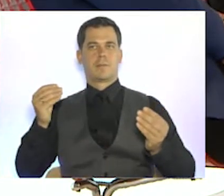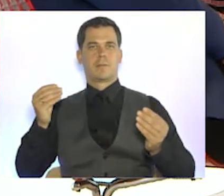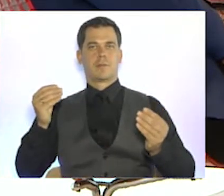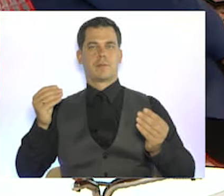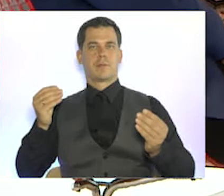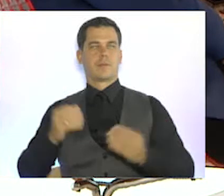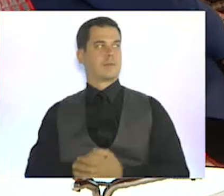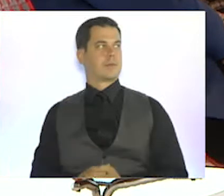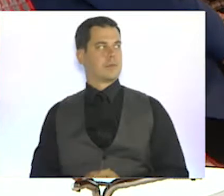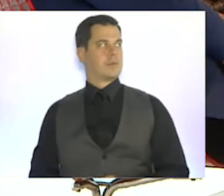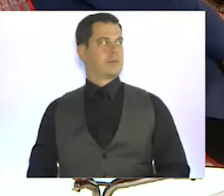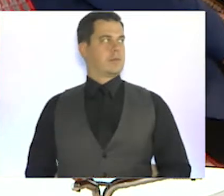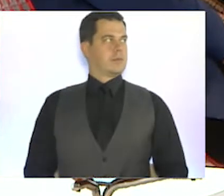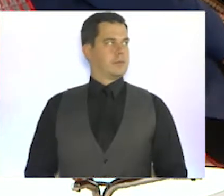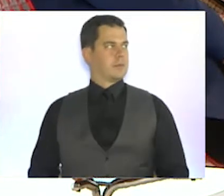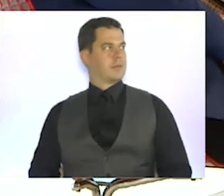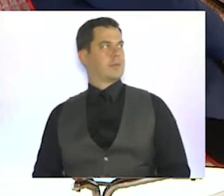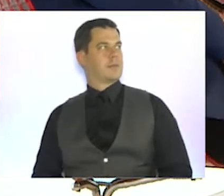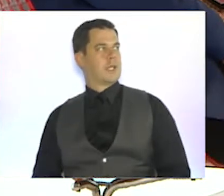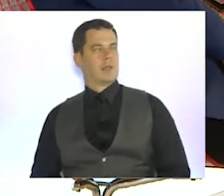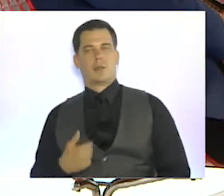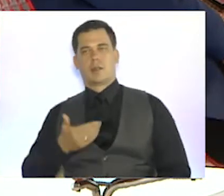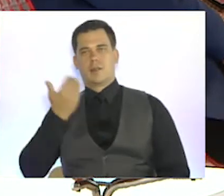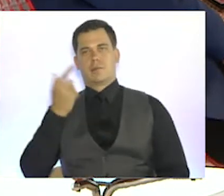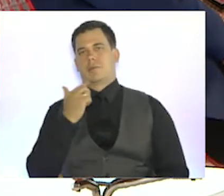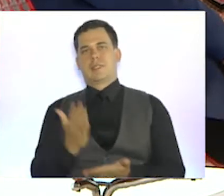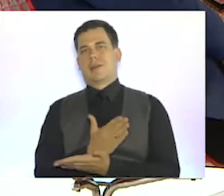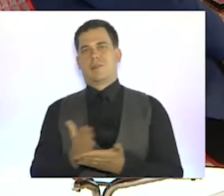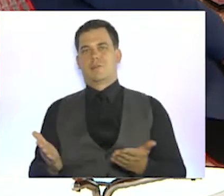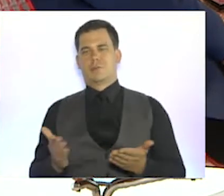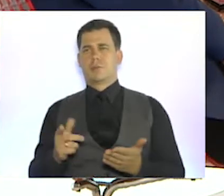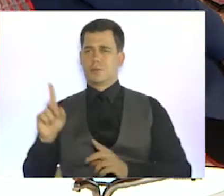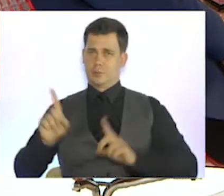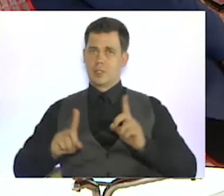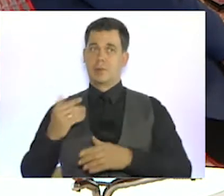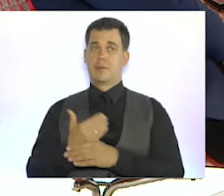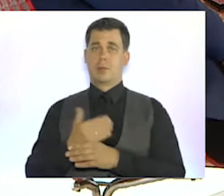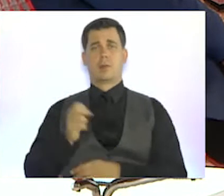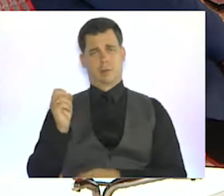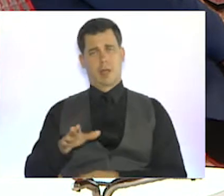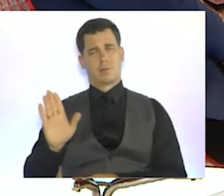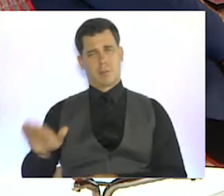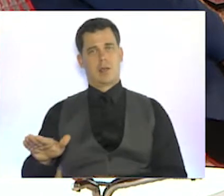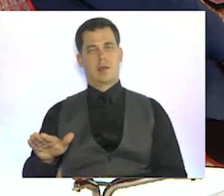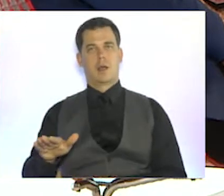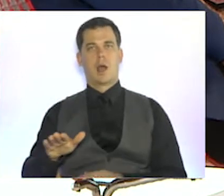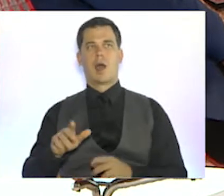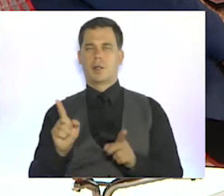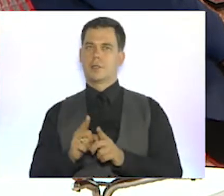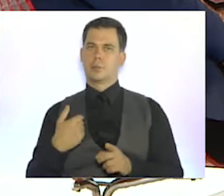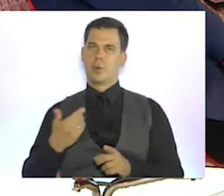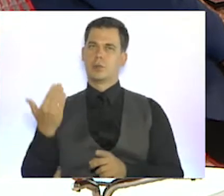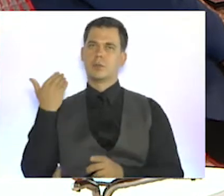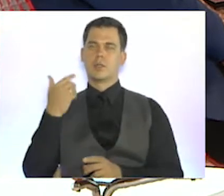Anna pierwsze? Nie wiem, znaczy to zależy. Na pewno są takie branże, w których tak, ale myśmy się nawet przymierzali